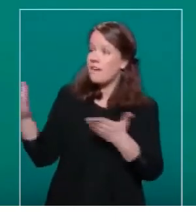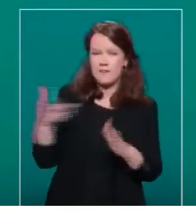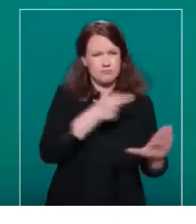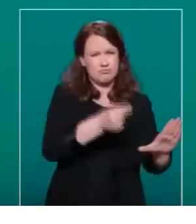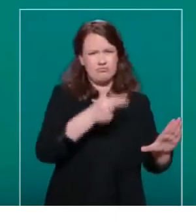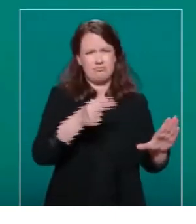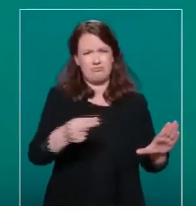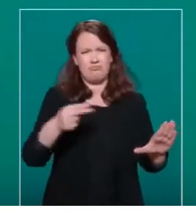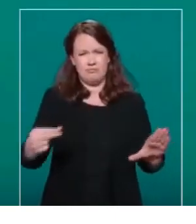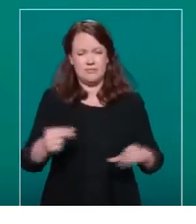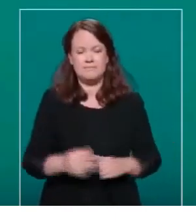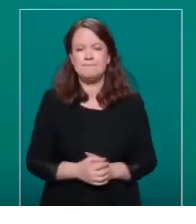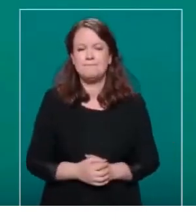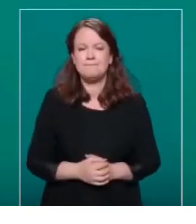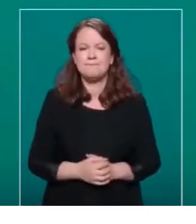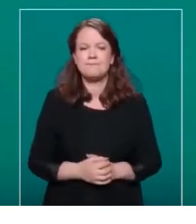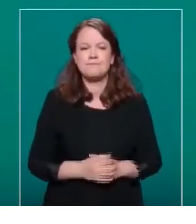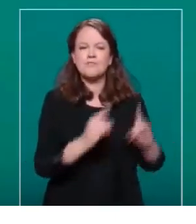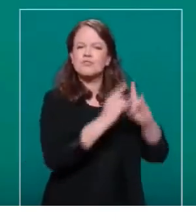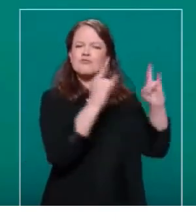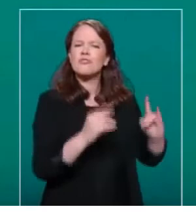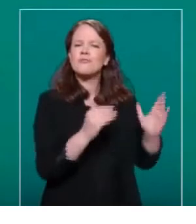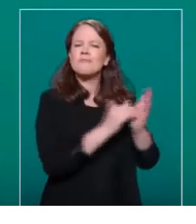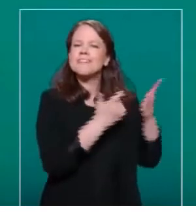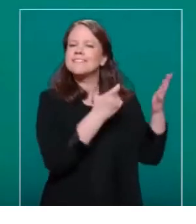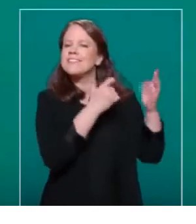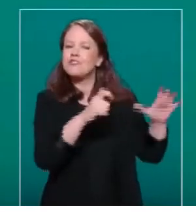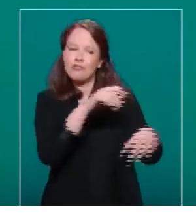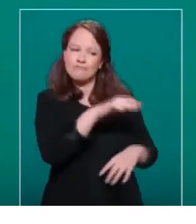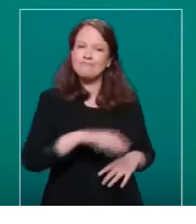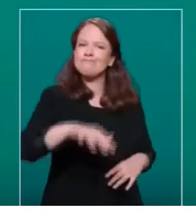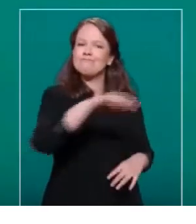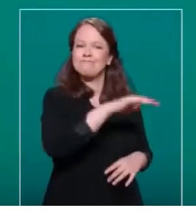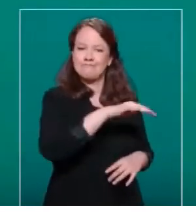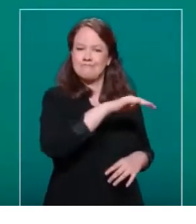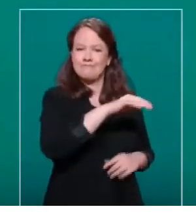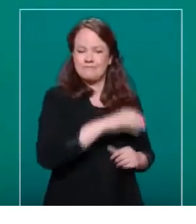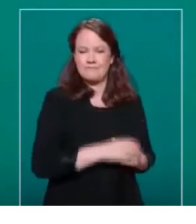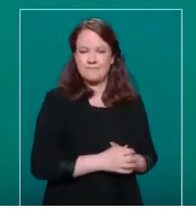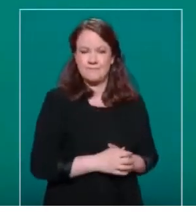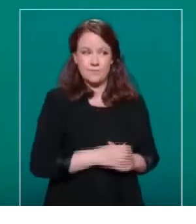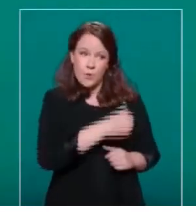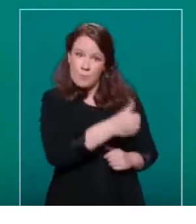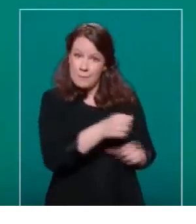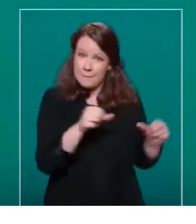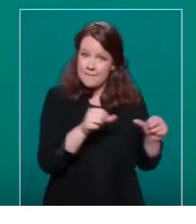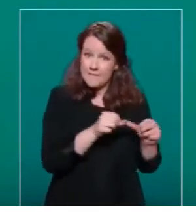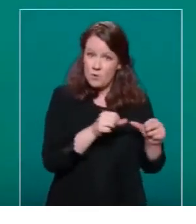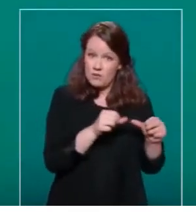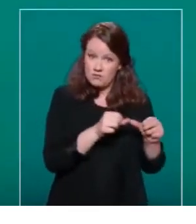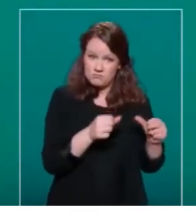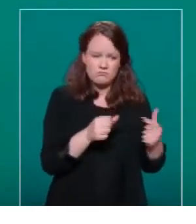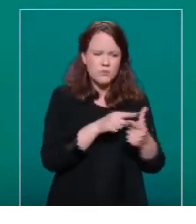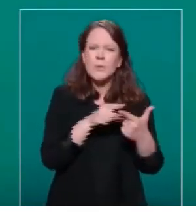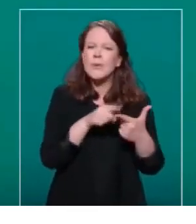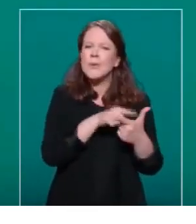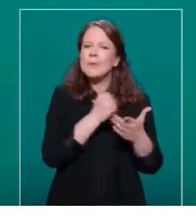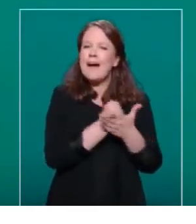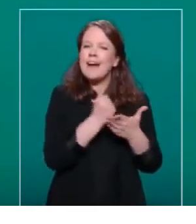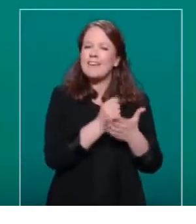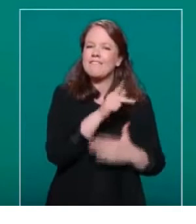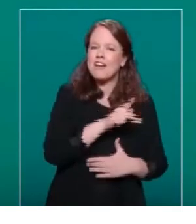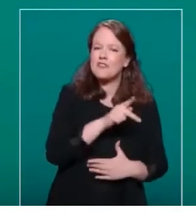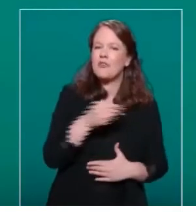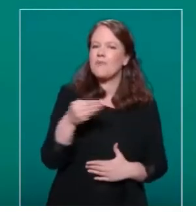Les 1700 centres ouverts sont à disposition pour eux, vacciner avec les vaccins Pfizer et Moderna,